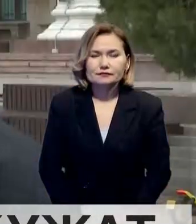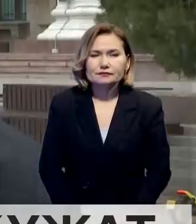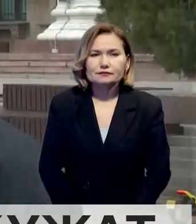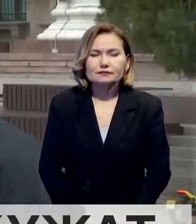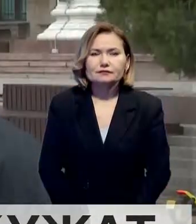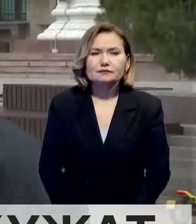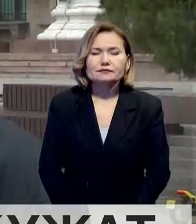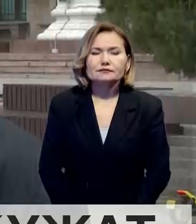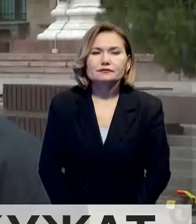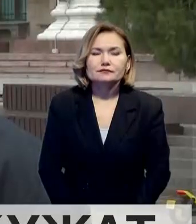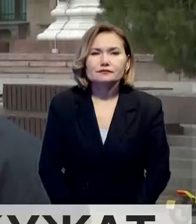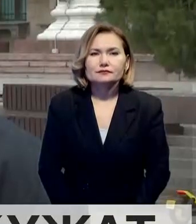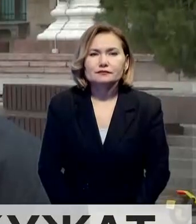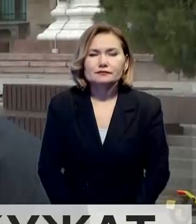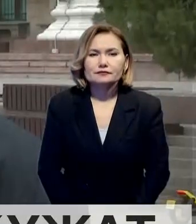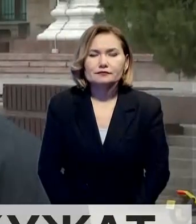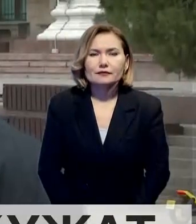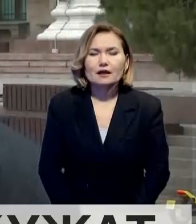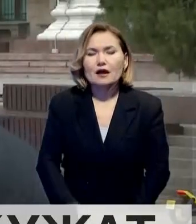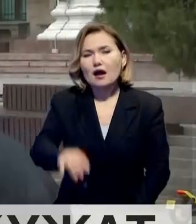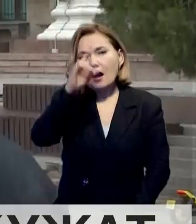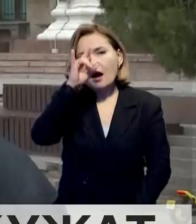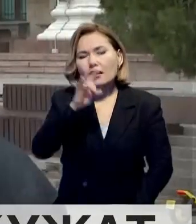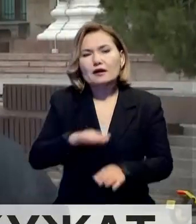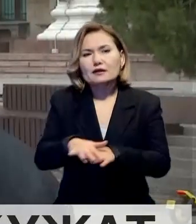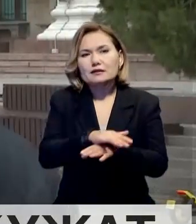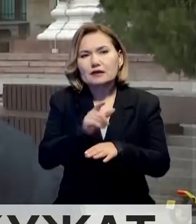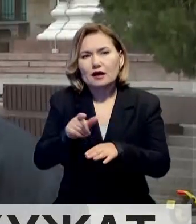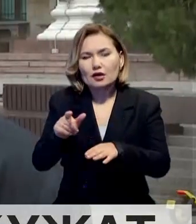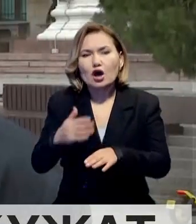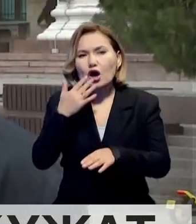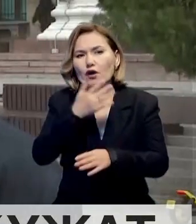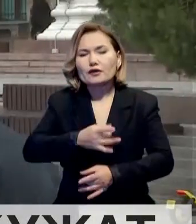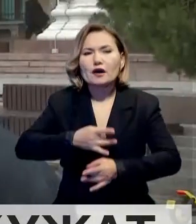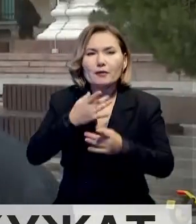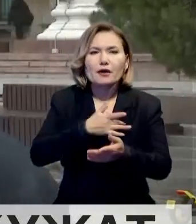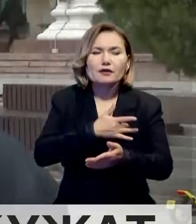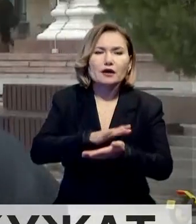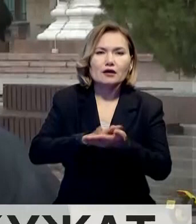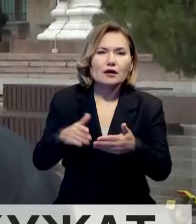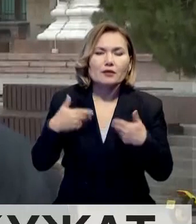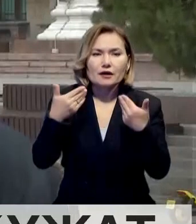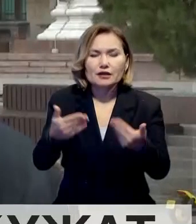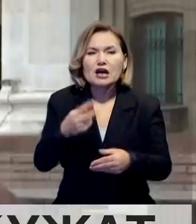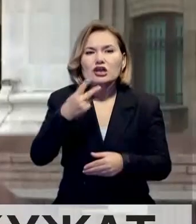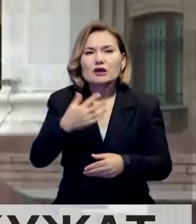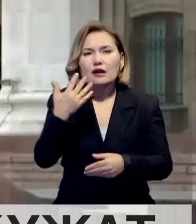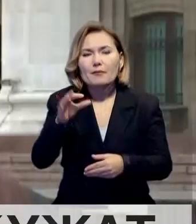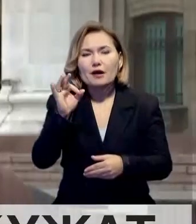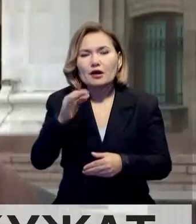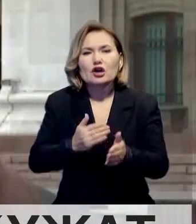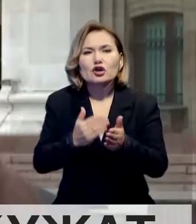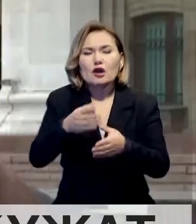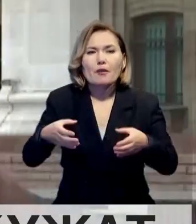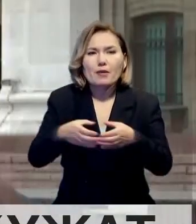А сейчас это единственный. Қазақстандықтарды еліміздің ең маңызды ұлттық мерекесімен шын жүректен құттықтаймын. 25-ші қазан күні